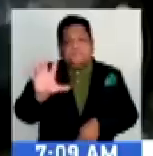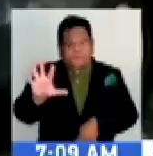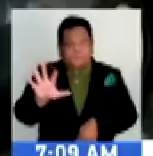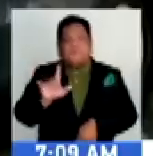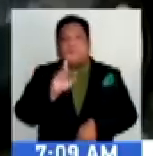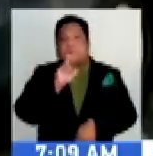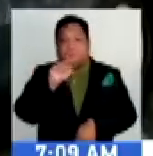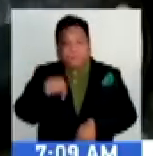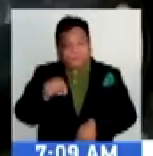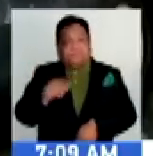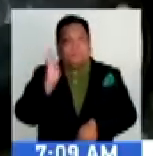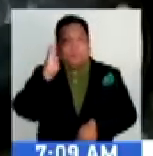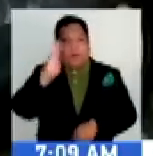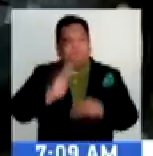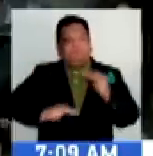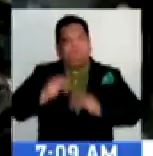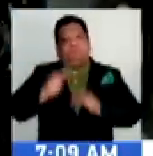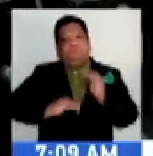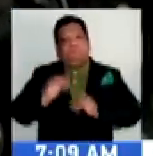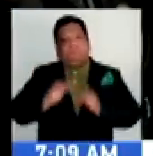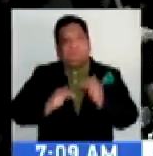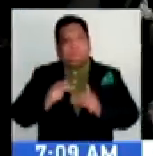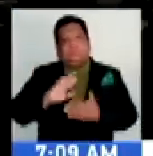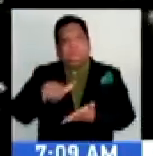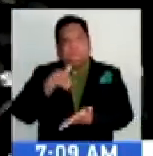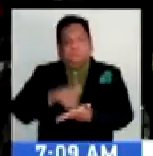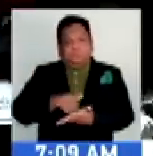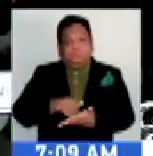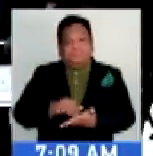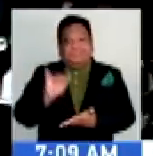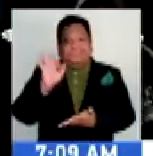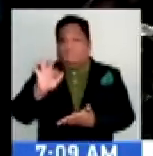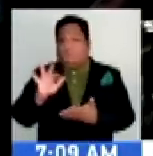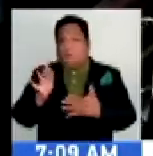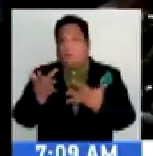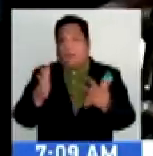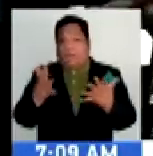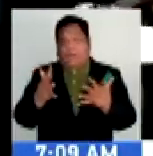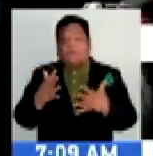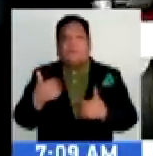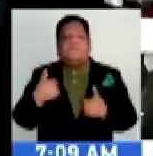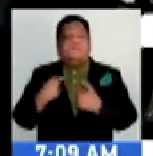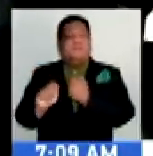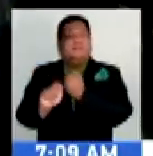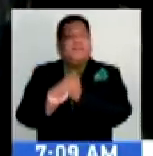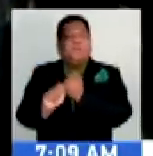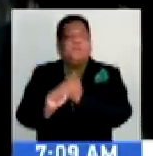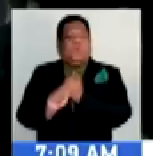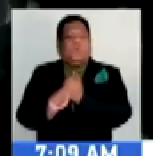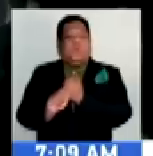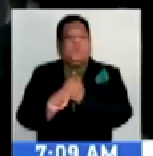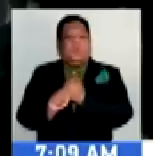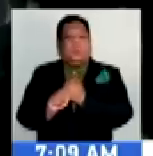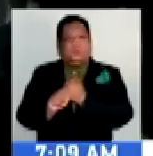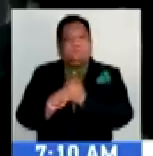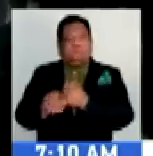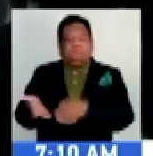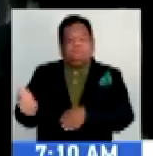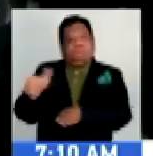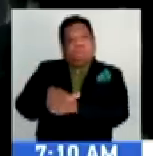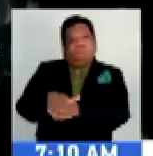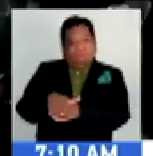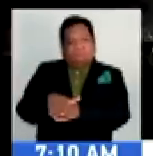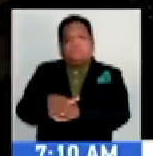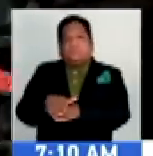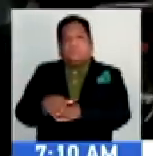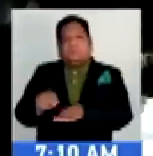Kapag hindi isinasagawa yung road construction, ay magkakaroon ng temporary na cover na concrete at asphalt itong mga